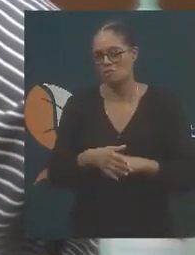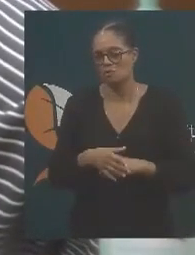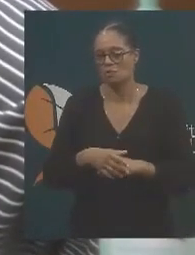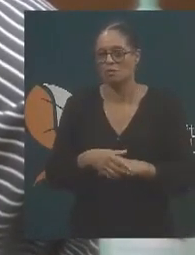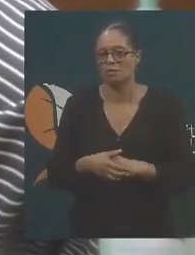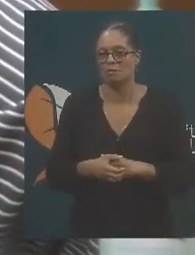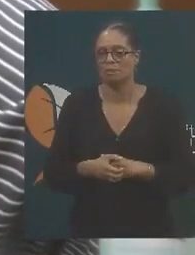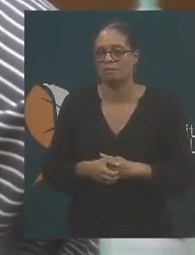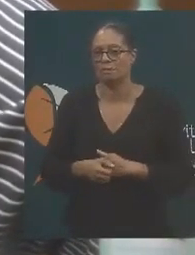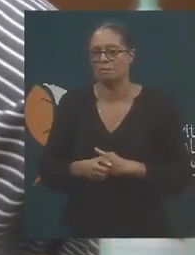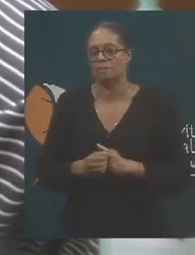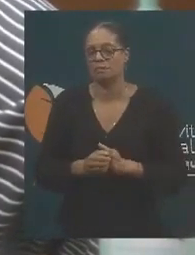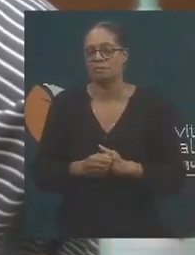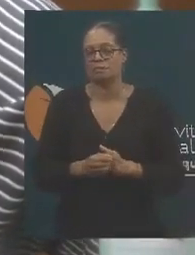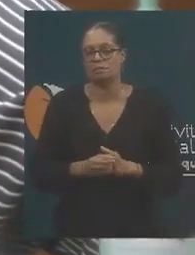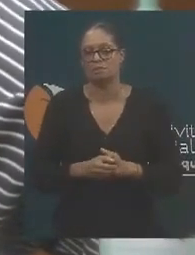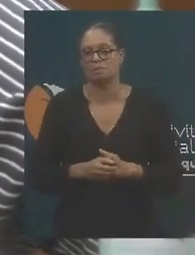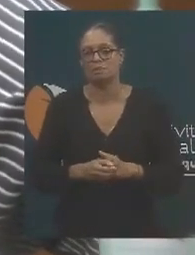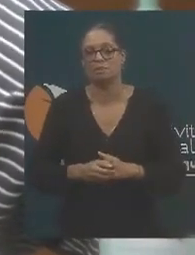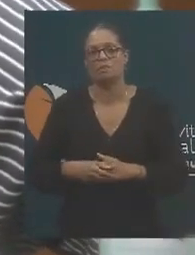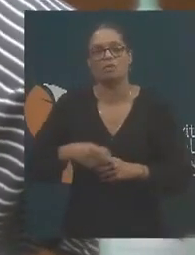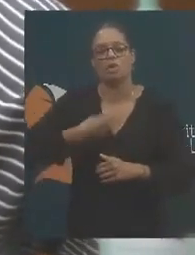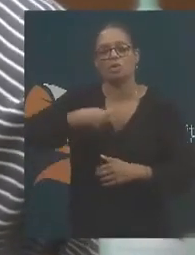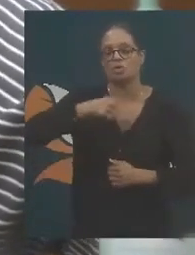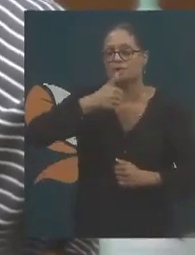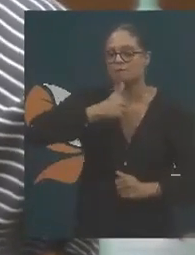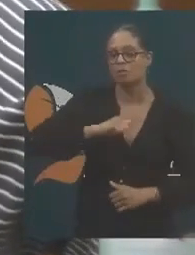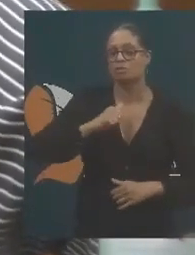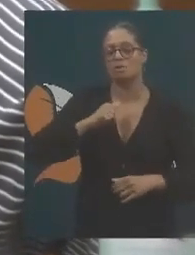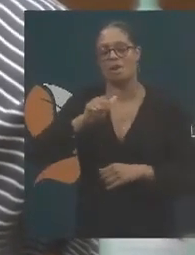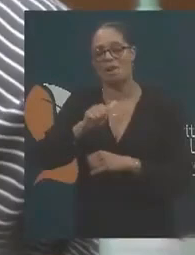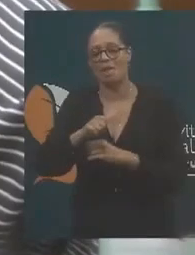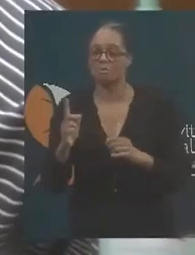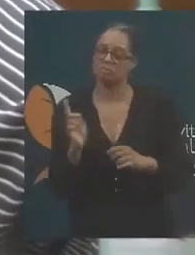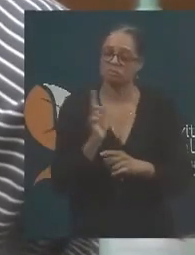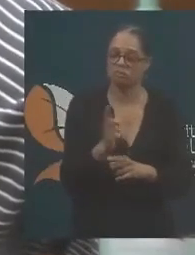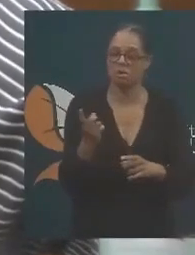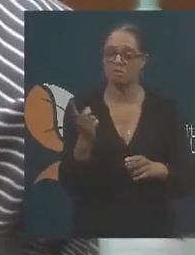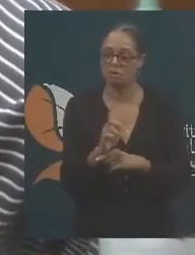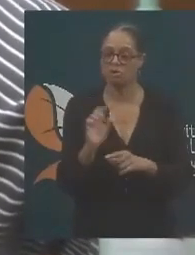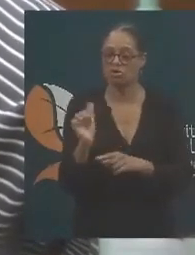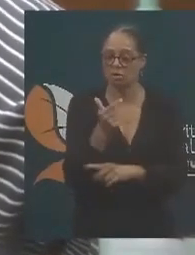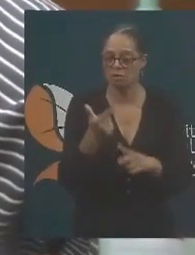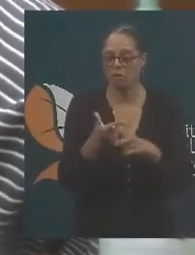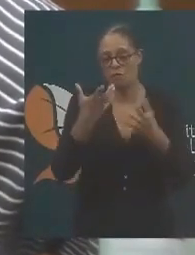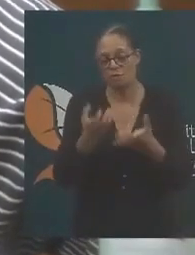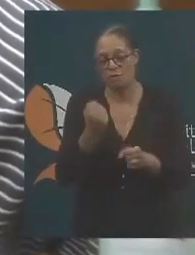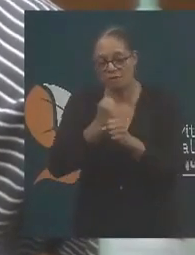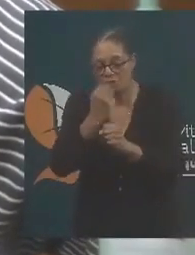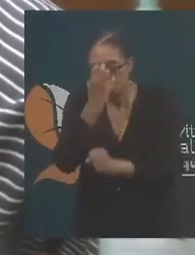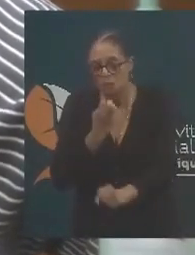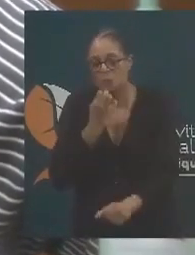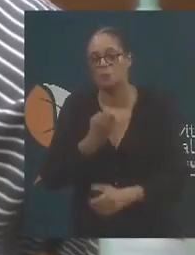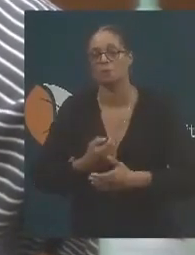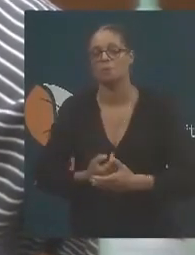souhaitions. Nous nous sommes efforcés d'être présents à chaque fois parce que nous voulions faire un travail sérieux.